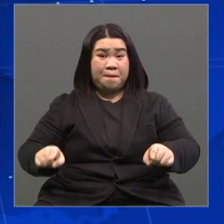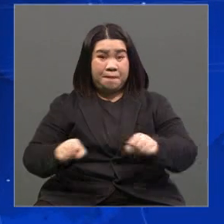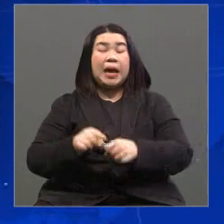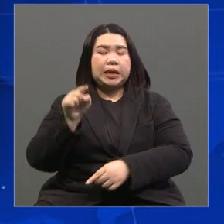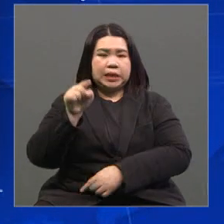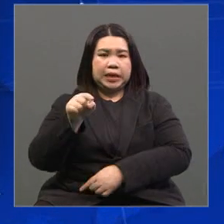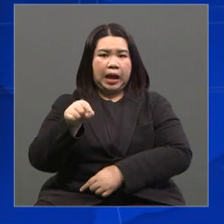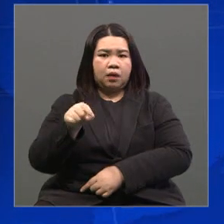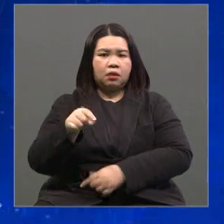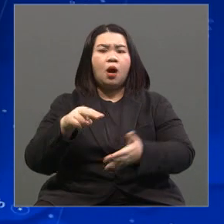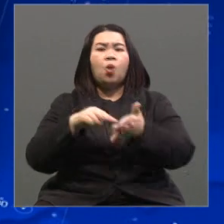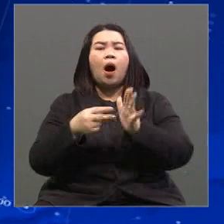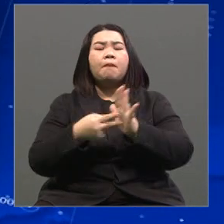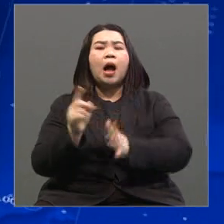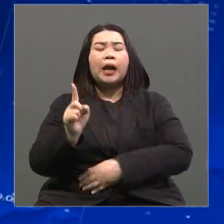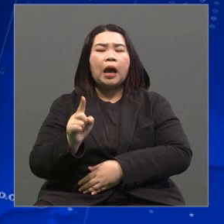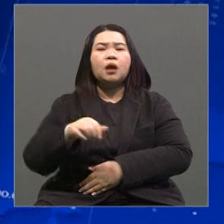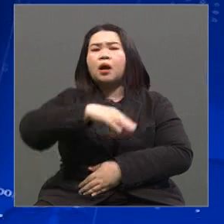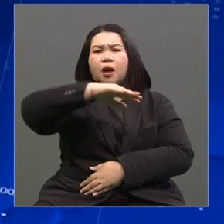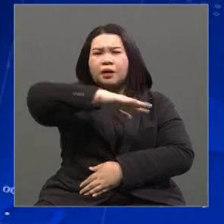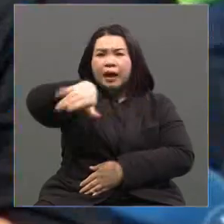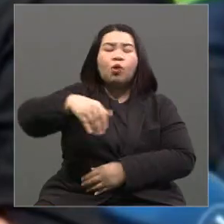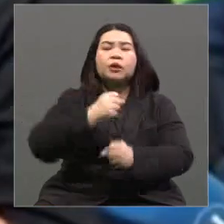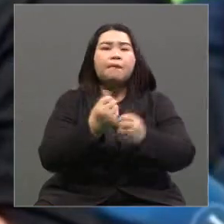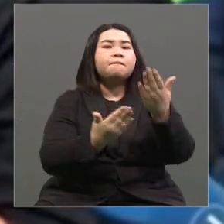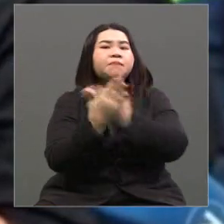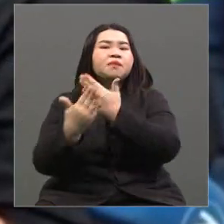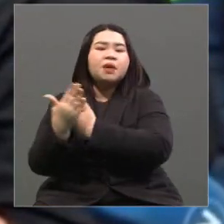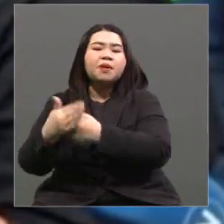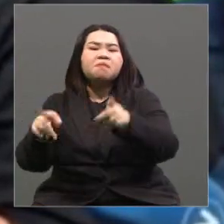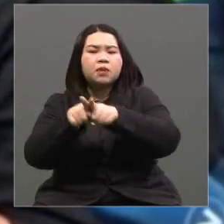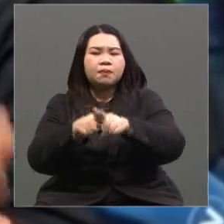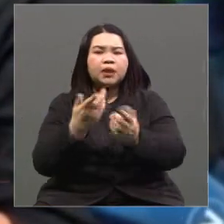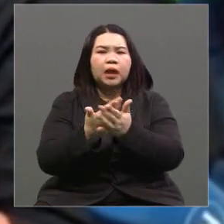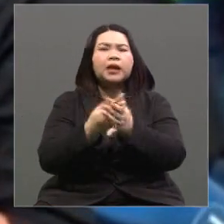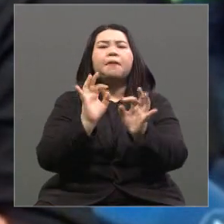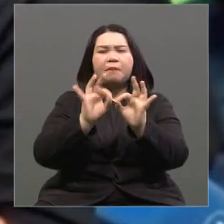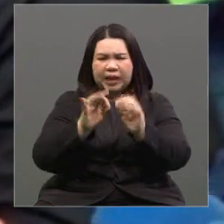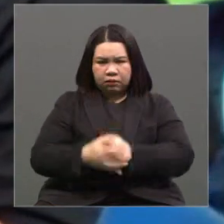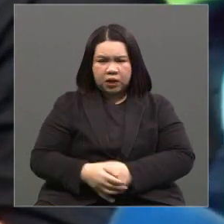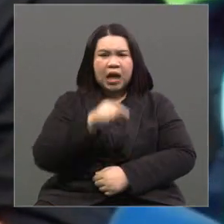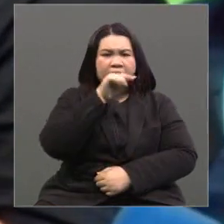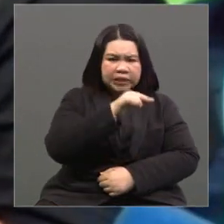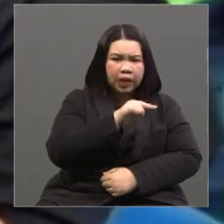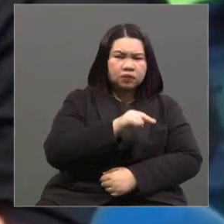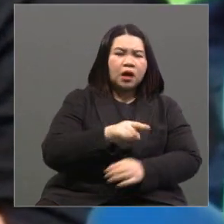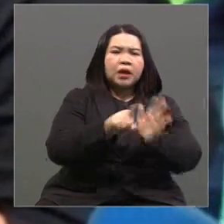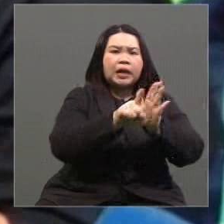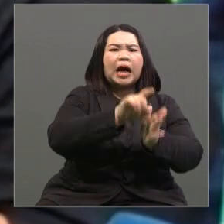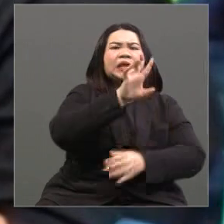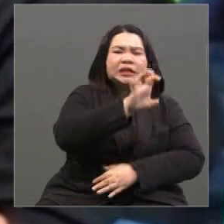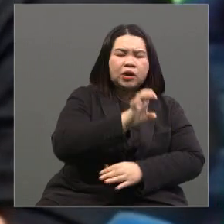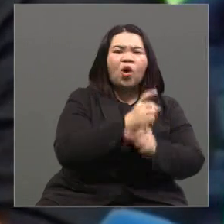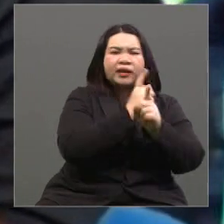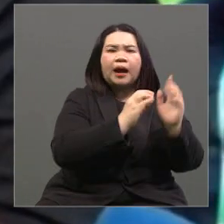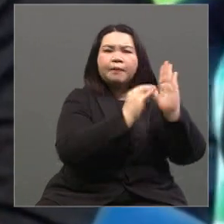มันเป็นบัตรโหลก็คือว่าทั่วประเทศเนี่ยเขาพิมพ์แค่แบบเดียวได้หมดมันจะช่วยประหยัดงบประมาณไม่ต้องสั่งพิมพ์400ครั้งเท่ากับจำนวนเขต